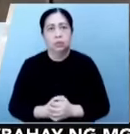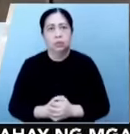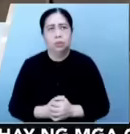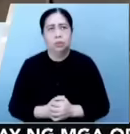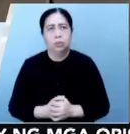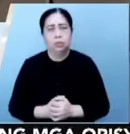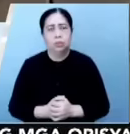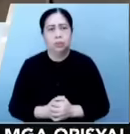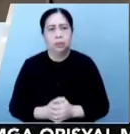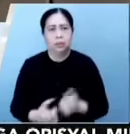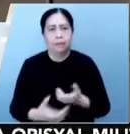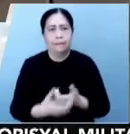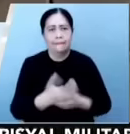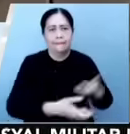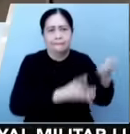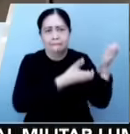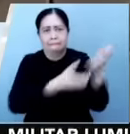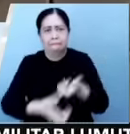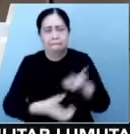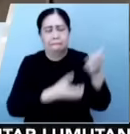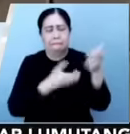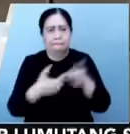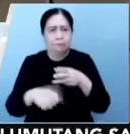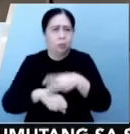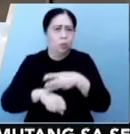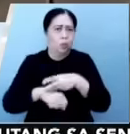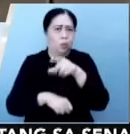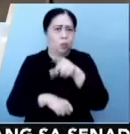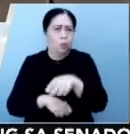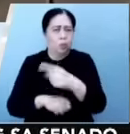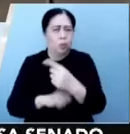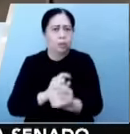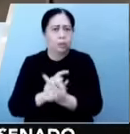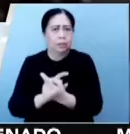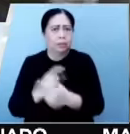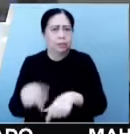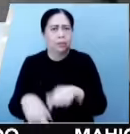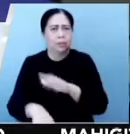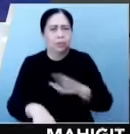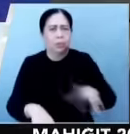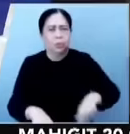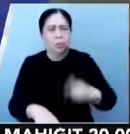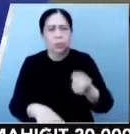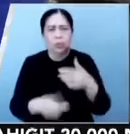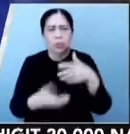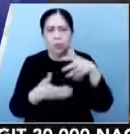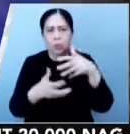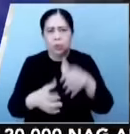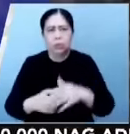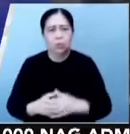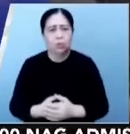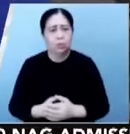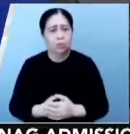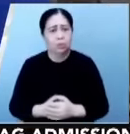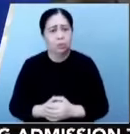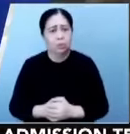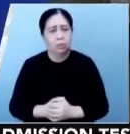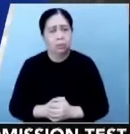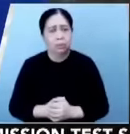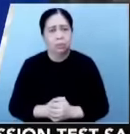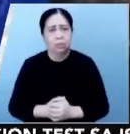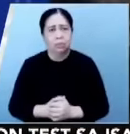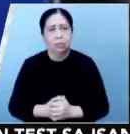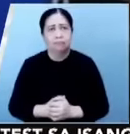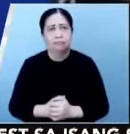Hinampas din ng kahoy ng lalaking ito ang nakasalubong niyang aso. Tanakasako! Siguro nakasako na ta?